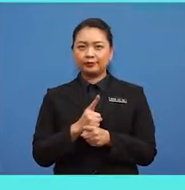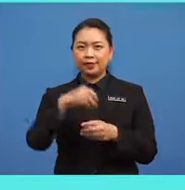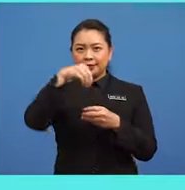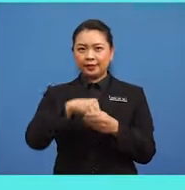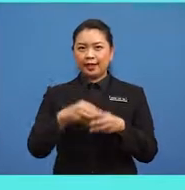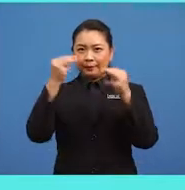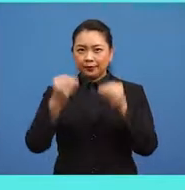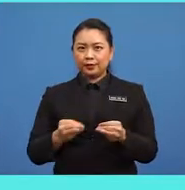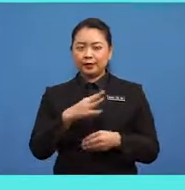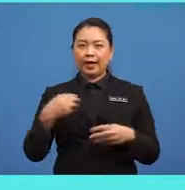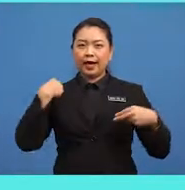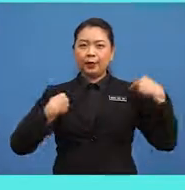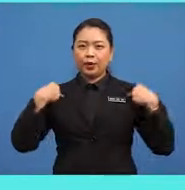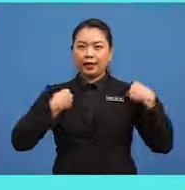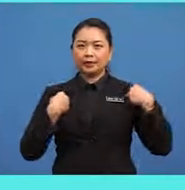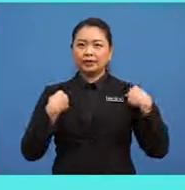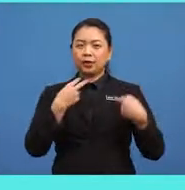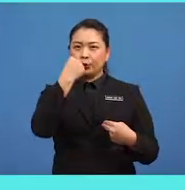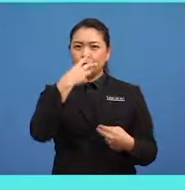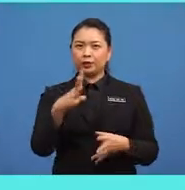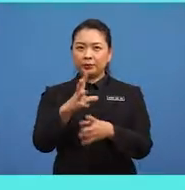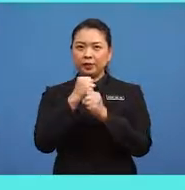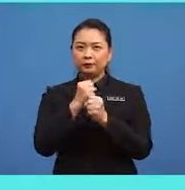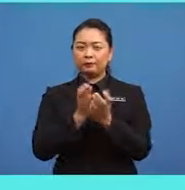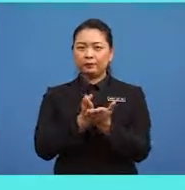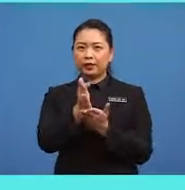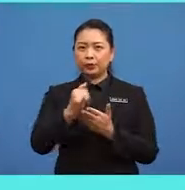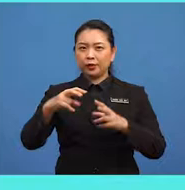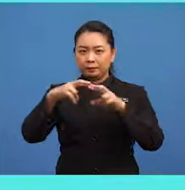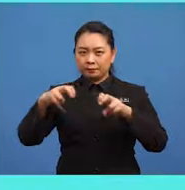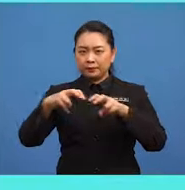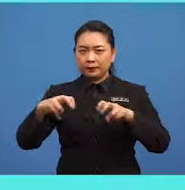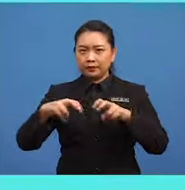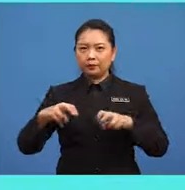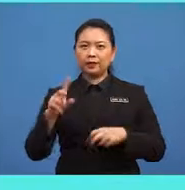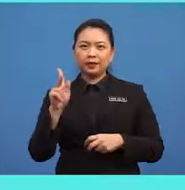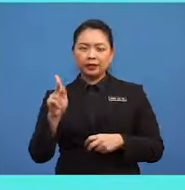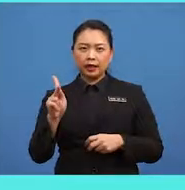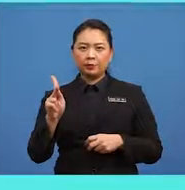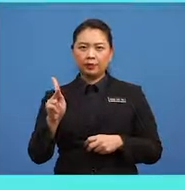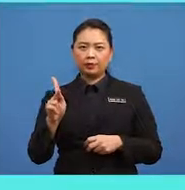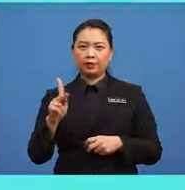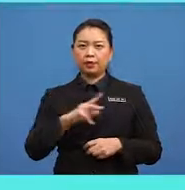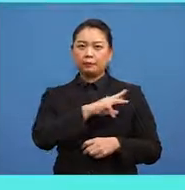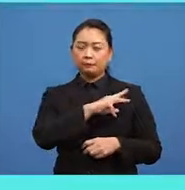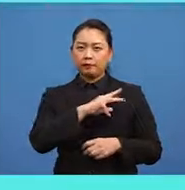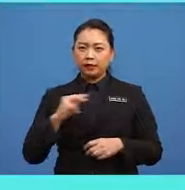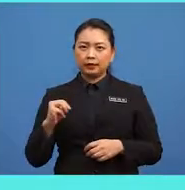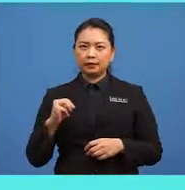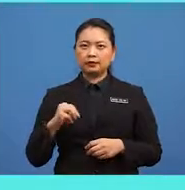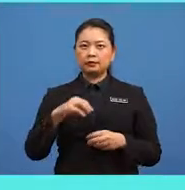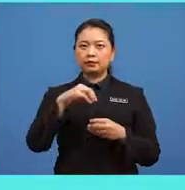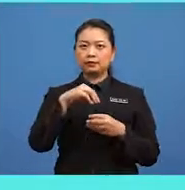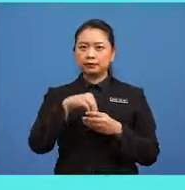Dalam manusia dan haiwan, glukosa diperoleh melalui pencernaan karbohidrat